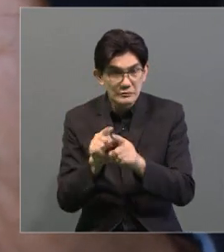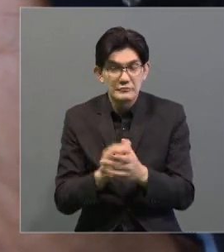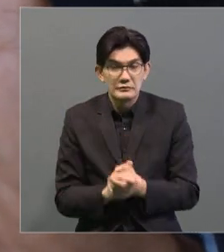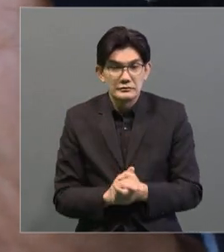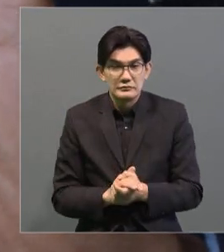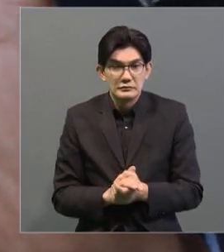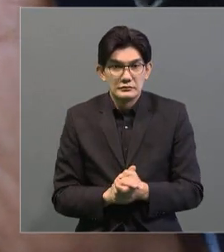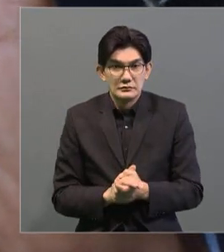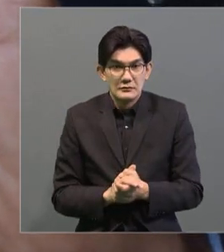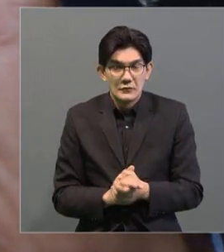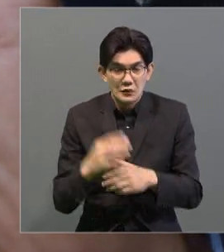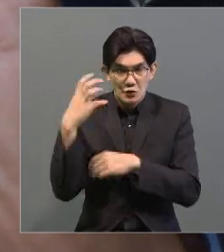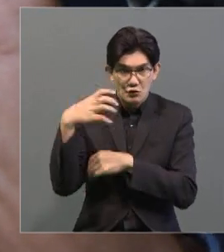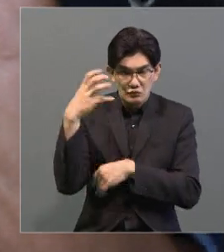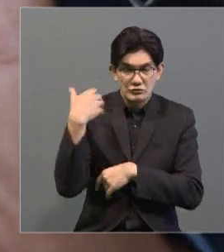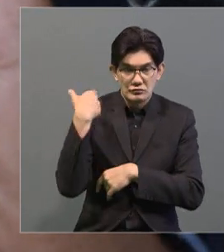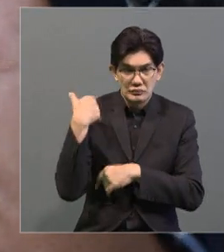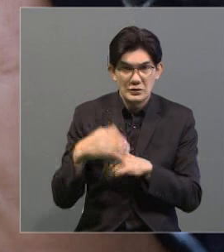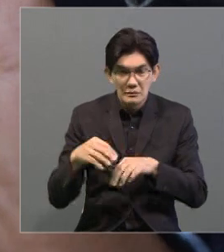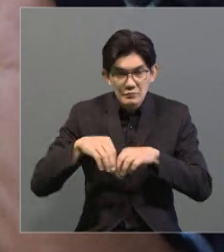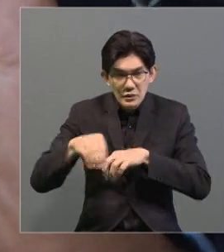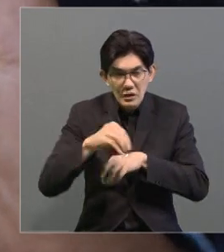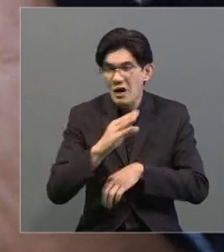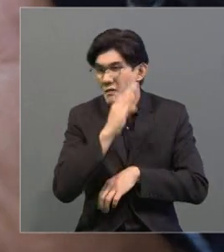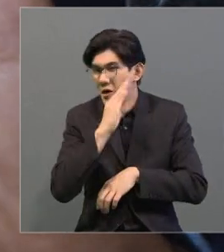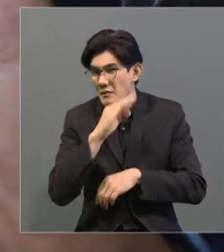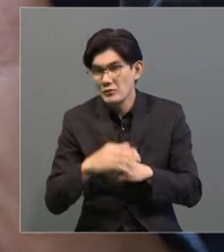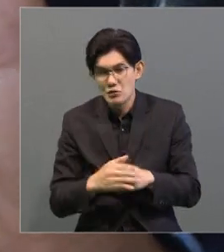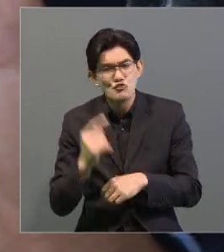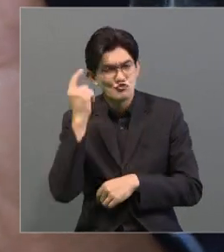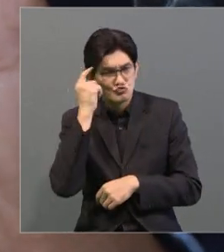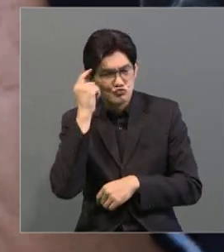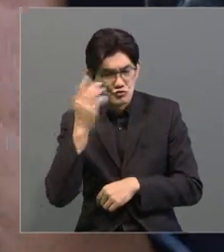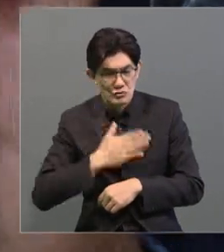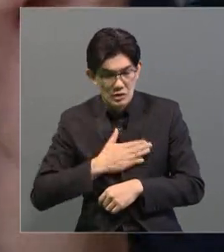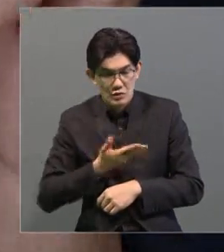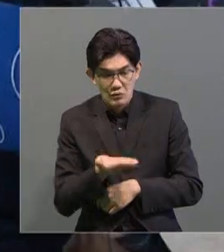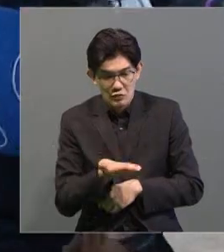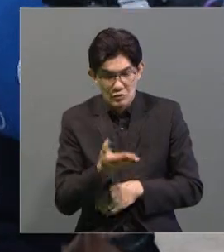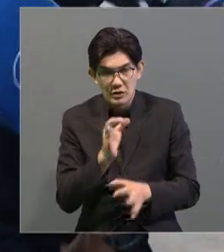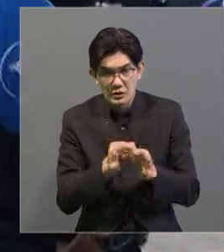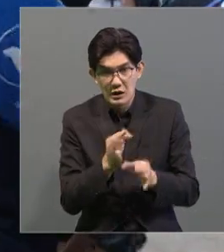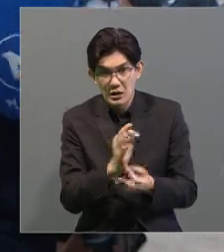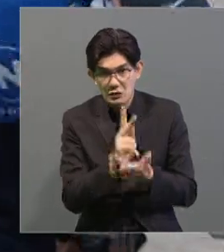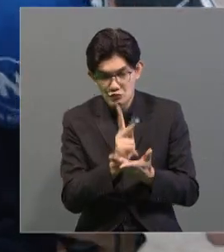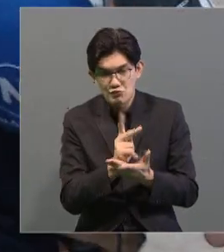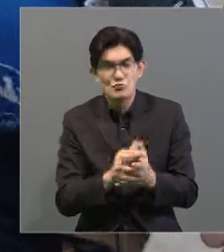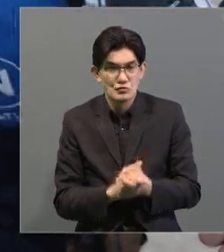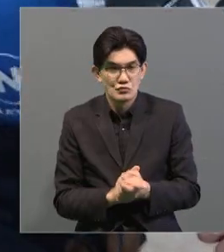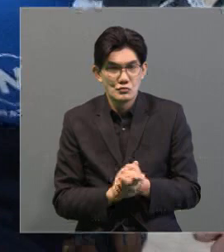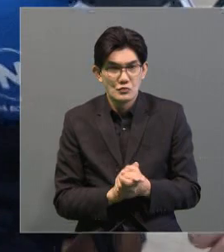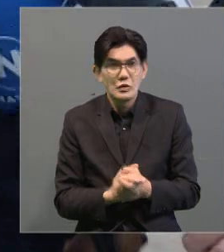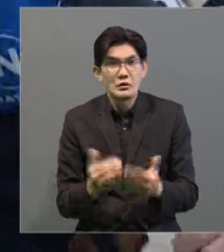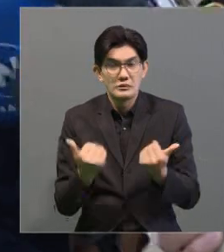มฮะ ปรากฏว่า โดนหลอกเป็นเครือข่ายปลอมดูรู้ด้วยนะว่าเราเพิ่งจะเข้าไปขอกู้ธนาคารนี้มาแล้วก็